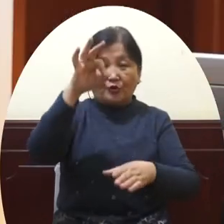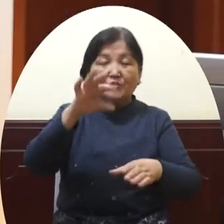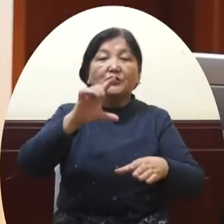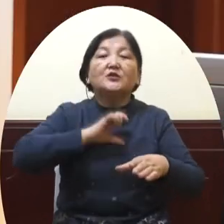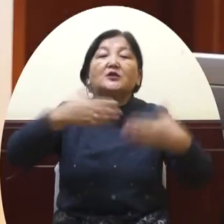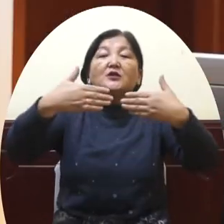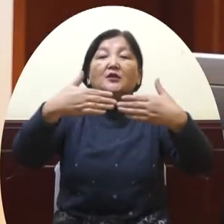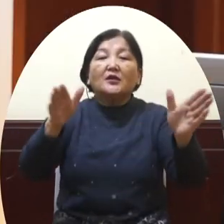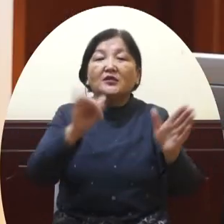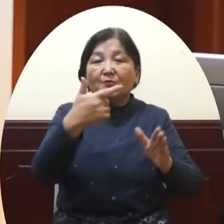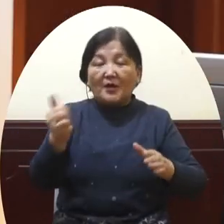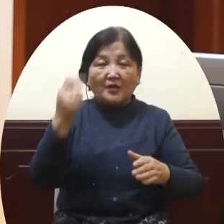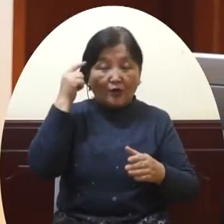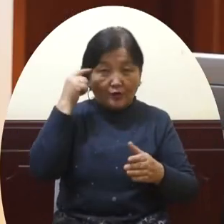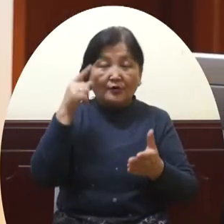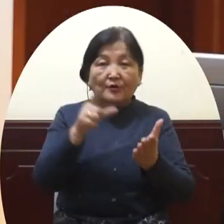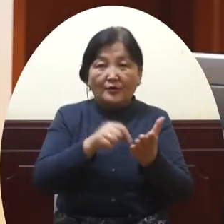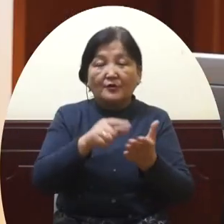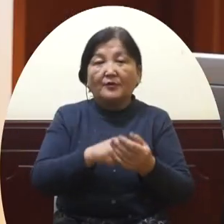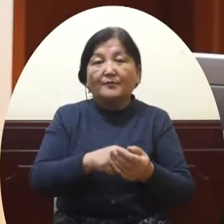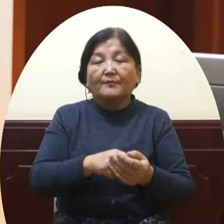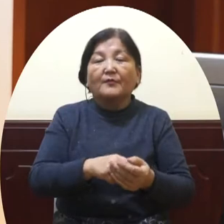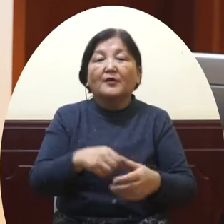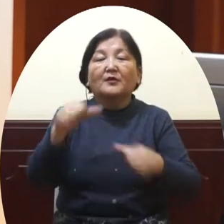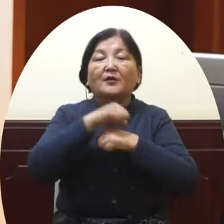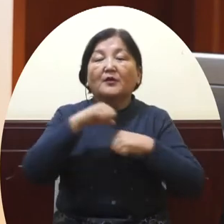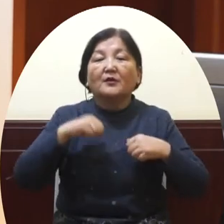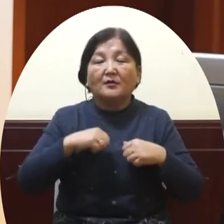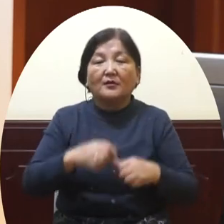За эрхцүүн иргэний хуулинд бол эрхцүүн чадамжтай